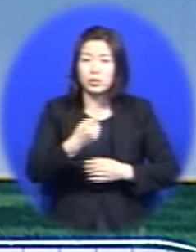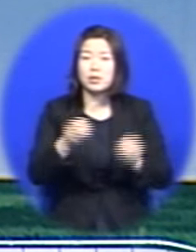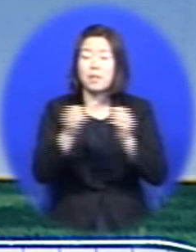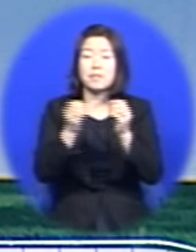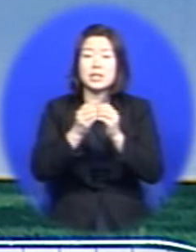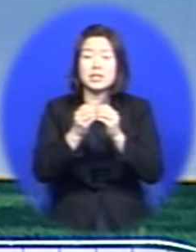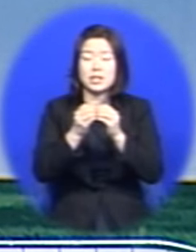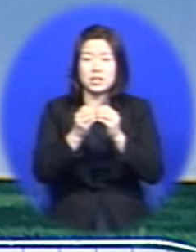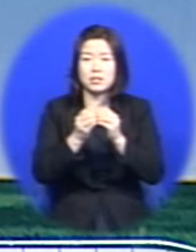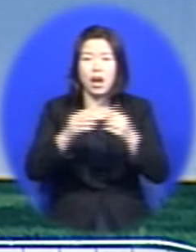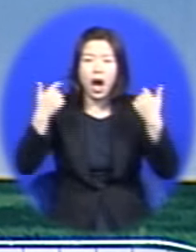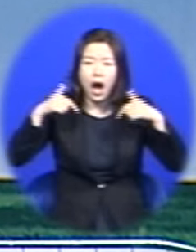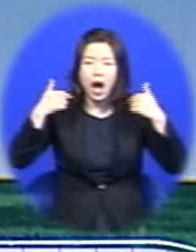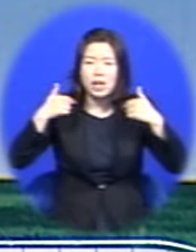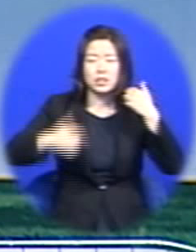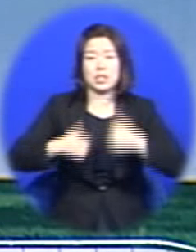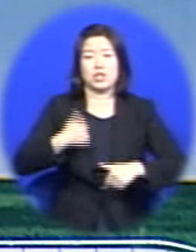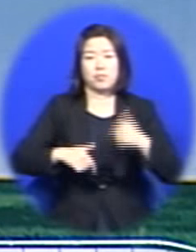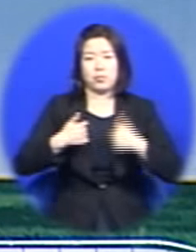기쁨 것이었어.